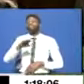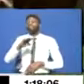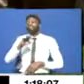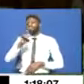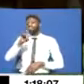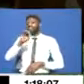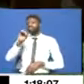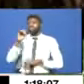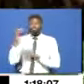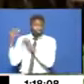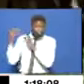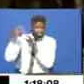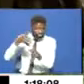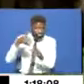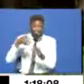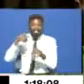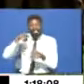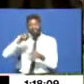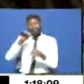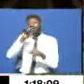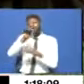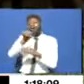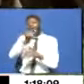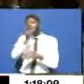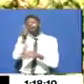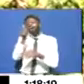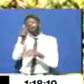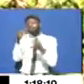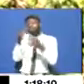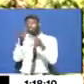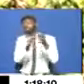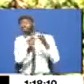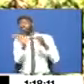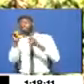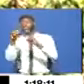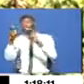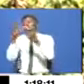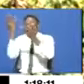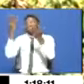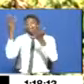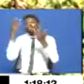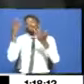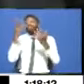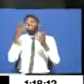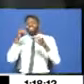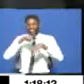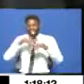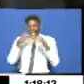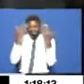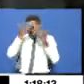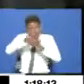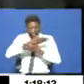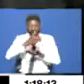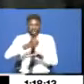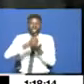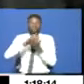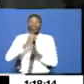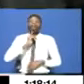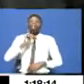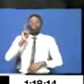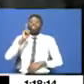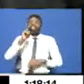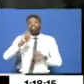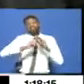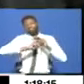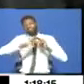team, wait for the veil of darkness and help Mzee Kenyatta escape. Kufika usiku sijui saa nane